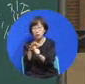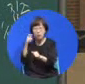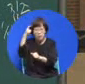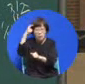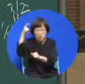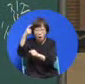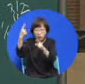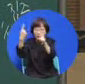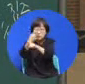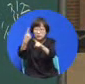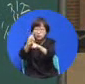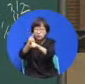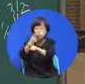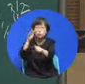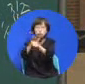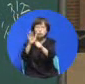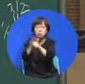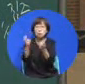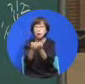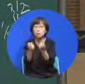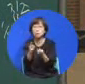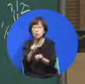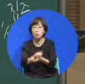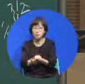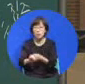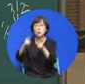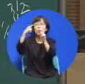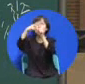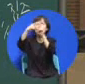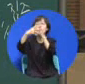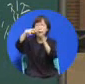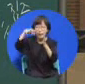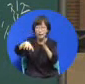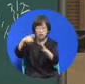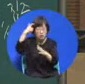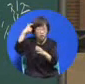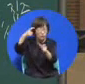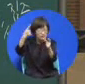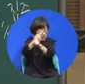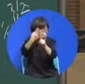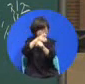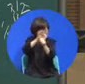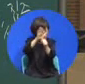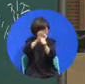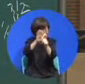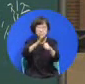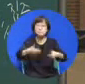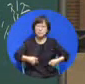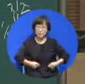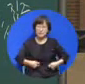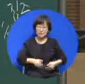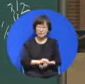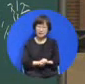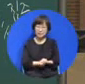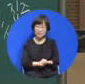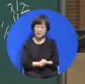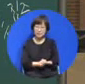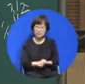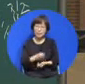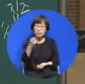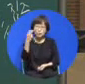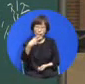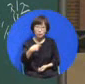We have to bring healing to their spirits, but who can do it? 교회가 안 하면 큰일 나요. If the church cannot do it, they'll be facing greater problems. 내가 아는 사람